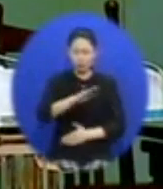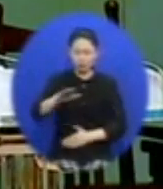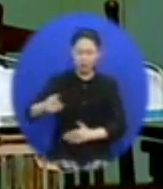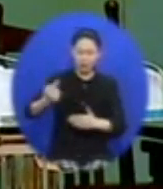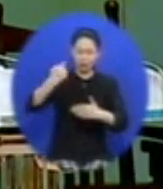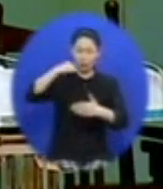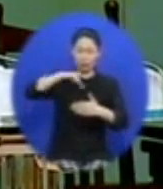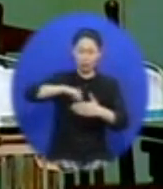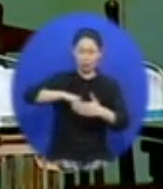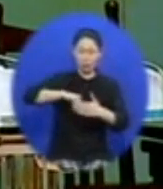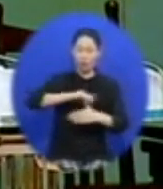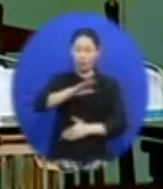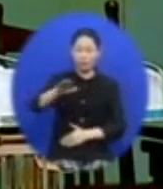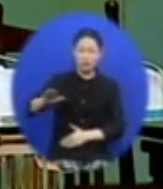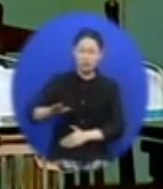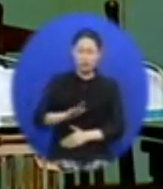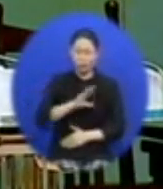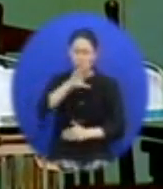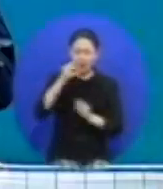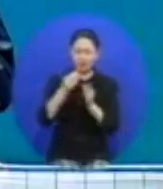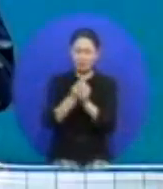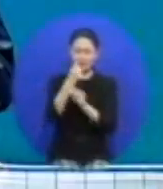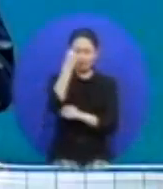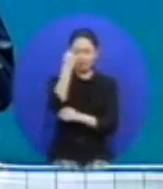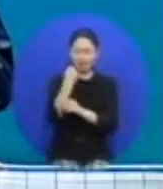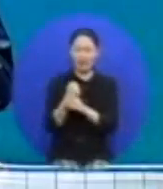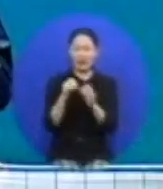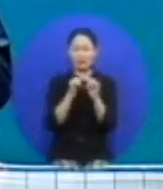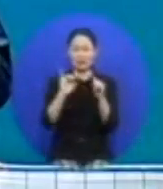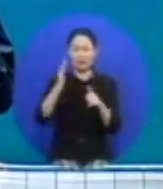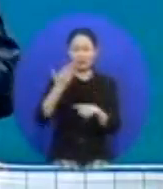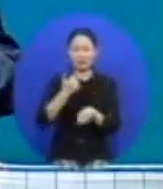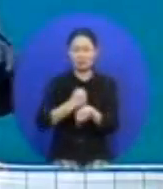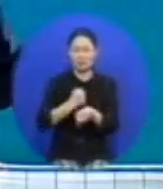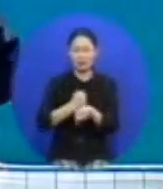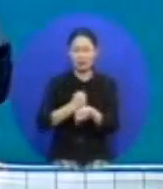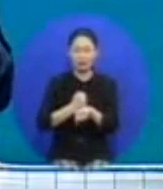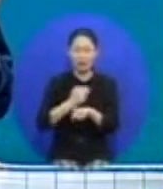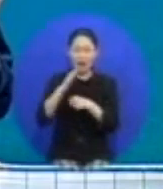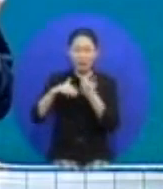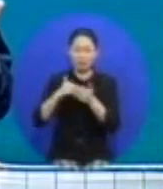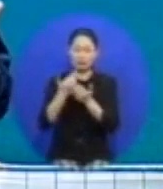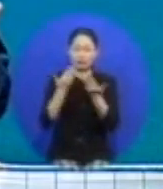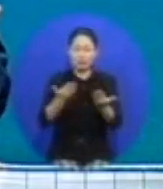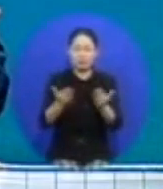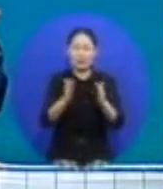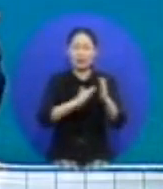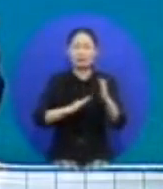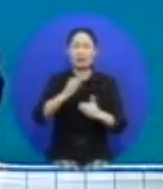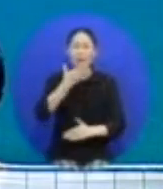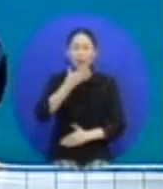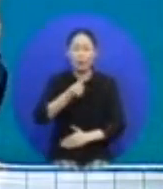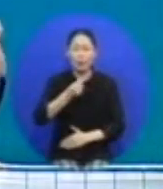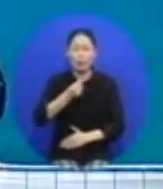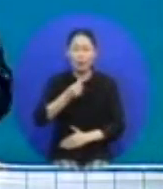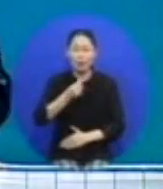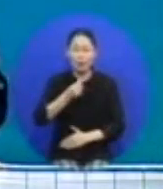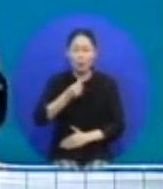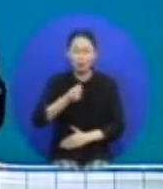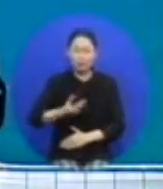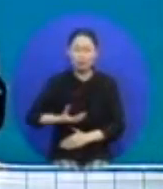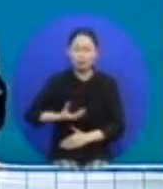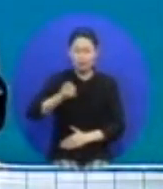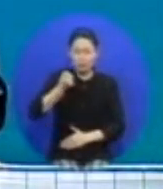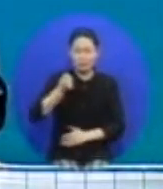들어오고 우리는 완전히 타락한 자가 듭니다 그래서 하나님이 주신 가정에 복을 가정의 복으로 누리고